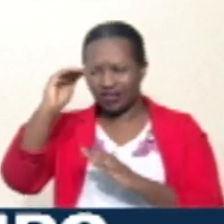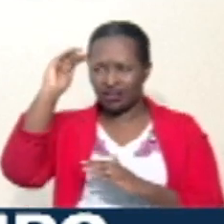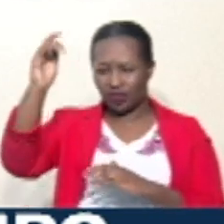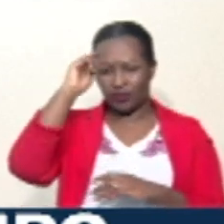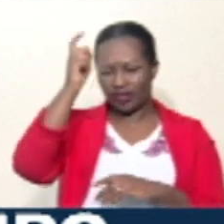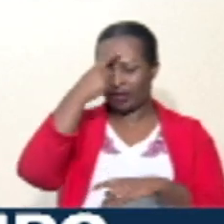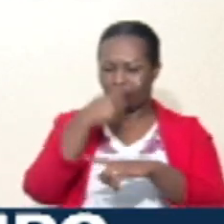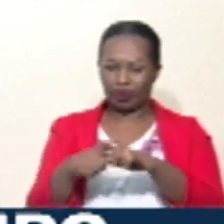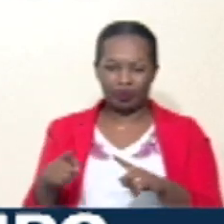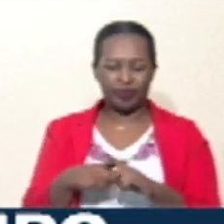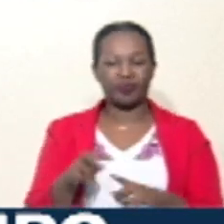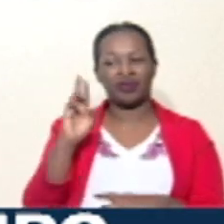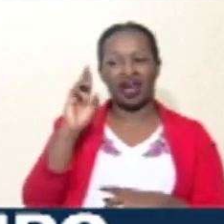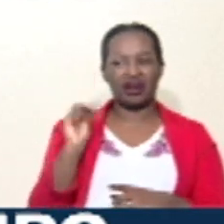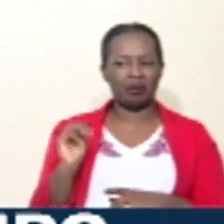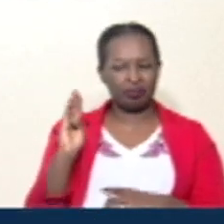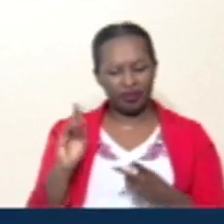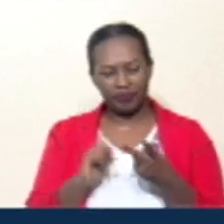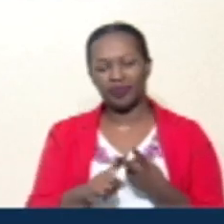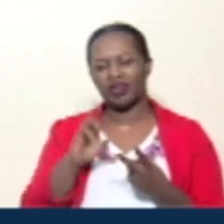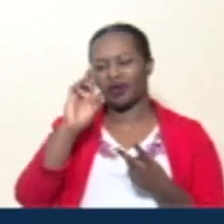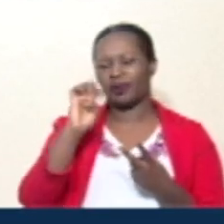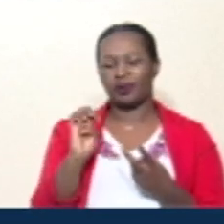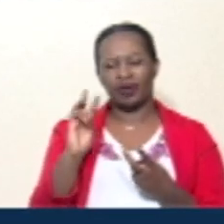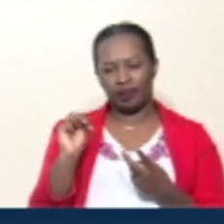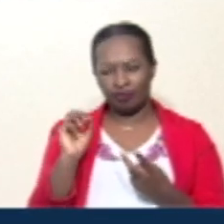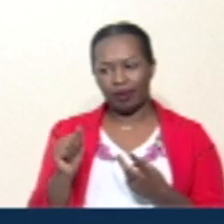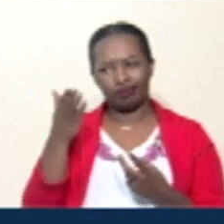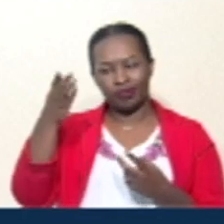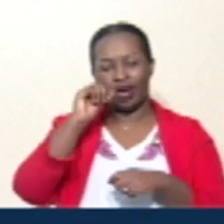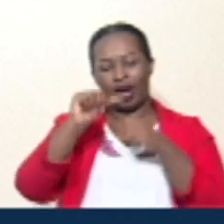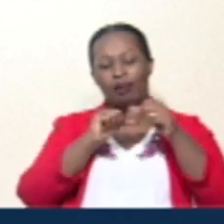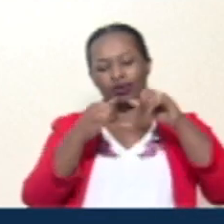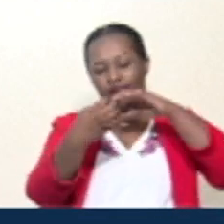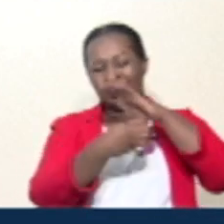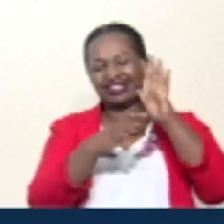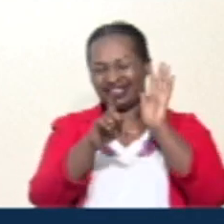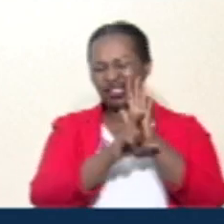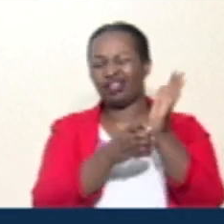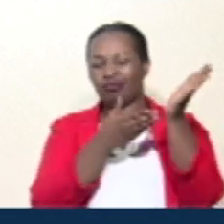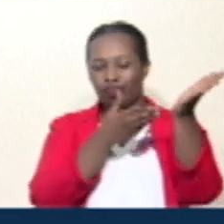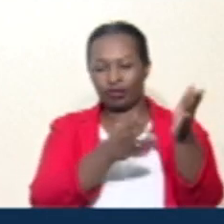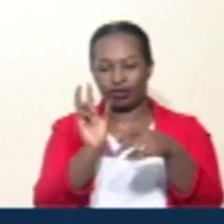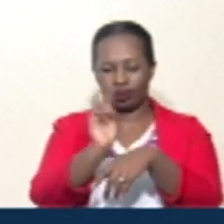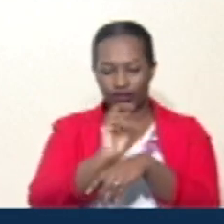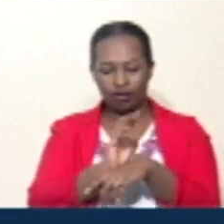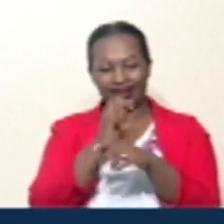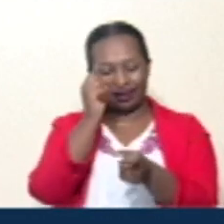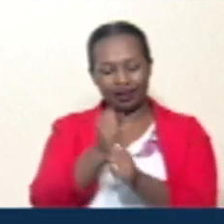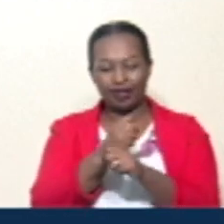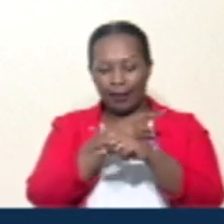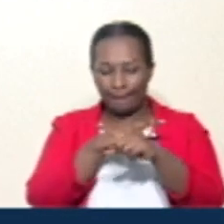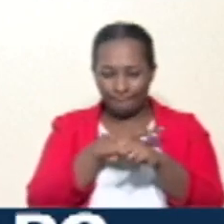zitandukanye yaba ari RMB yaba ari REMA ku bijyanye n'ibidukikije amategeko arahari, ubugenzuzi burakorwa,